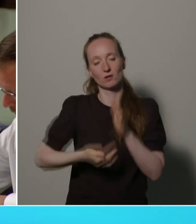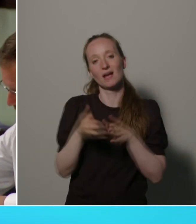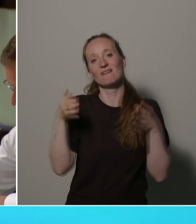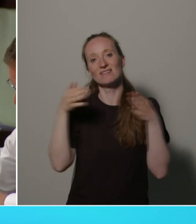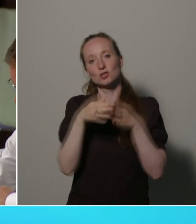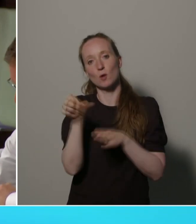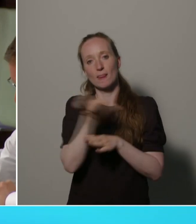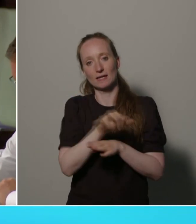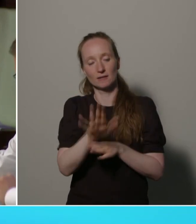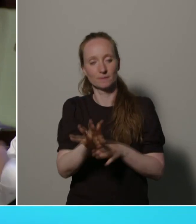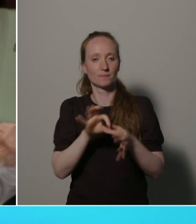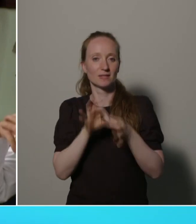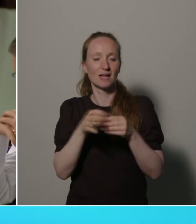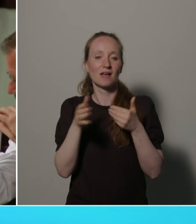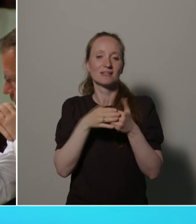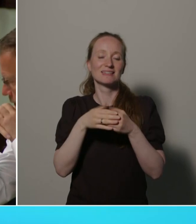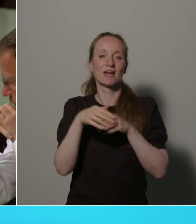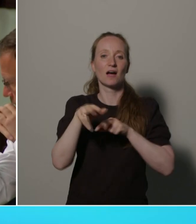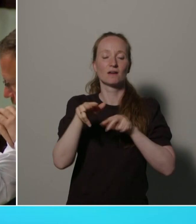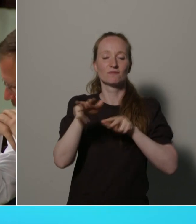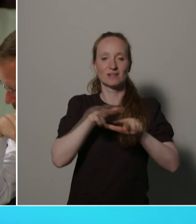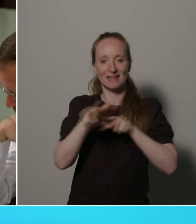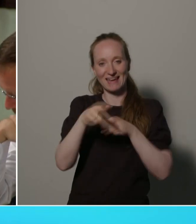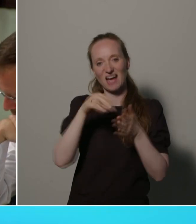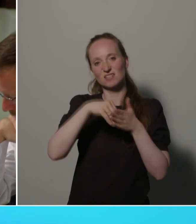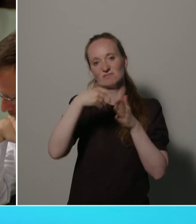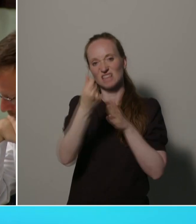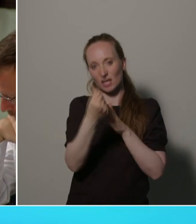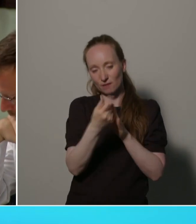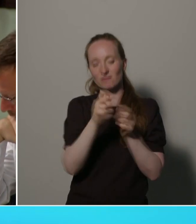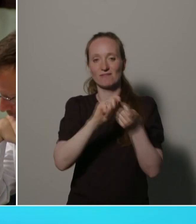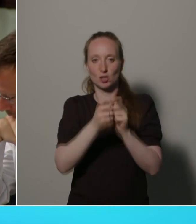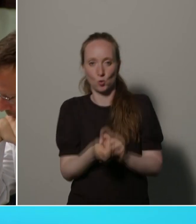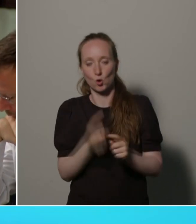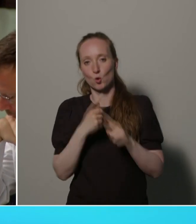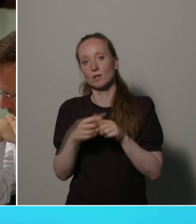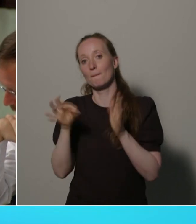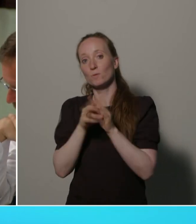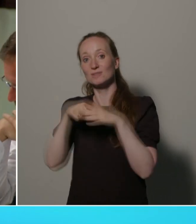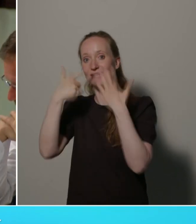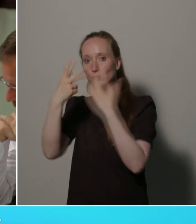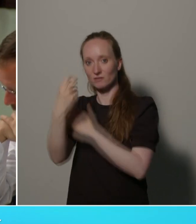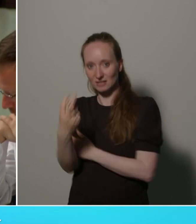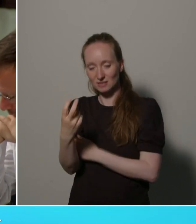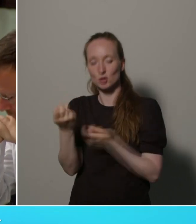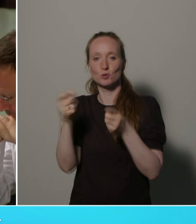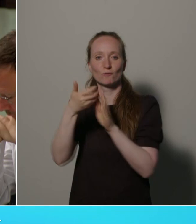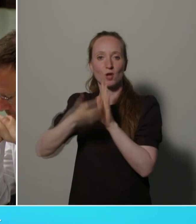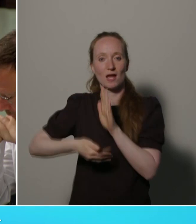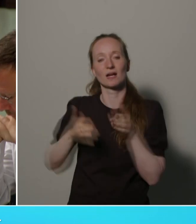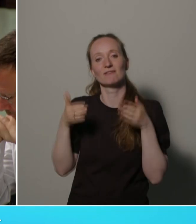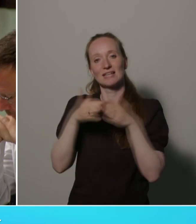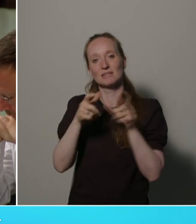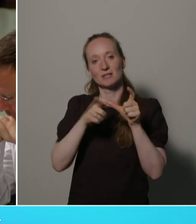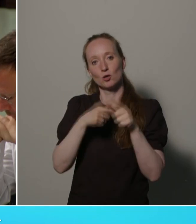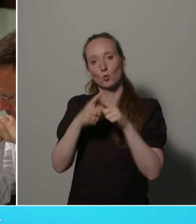Fraktion Die Linke Veränderung der Nahverkehrstarife. Und der Beschlussvorlage im Punkt 27, Beschlussvorlage Fraktionen